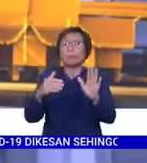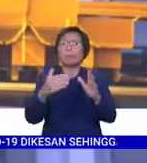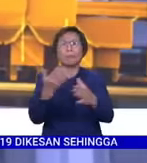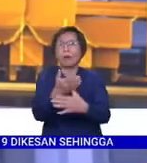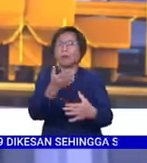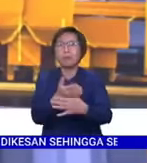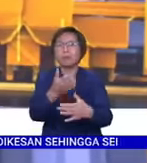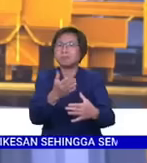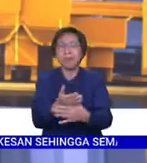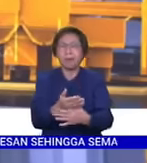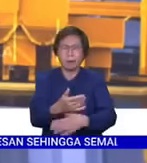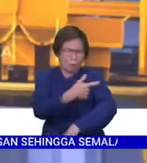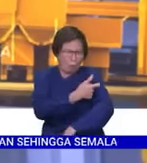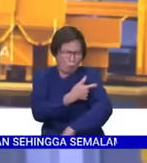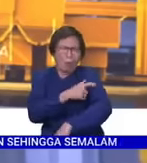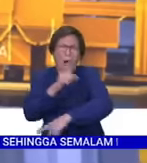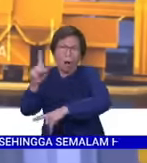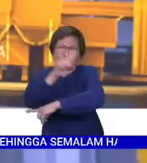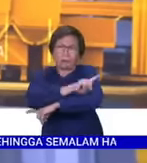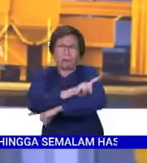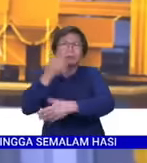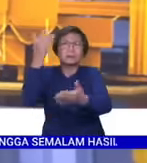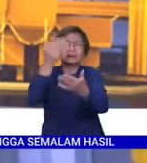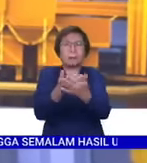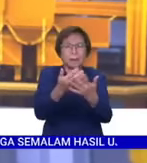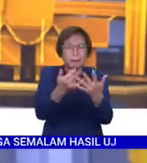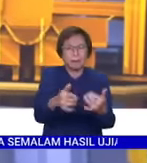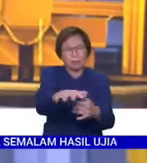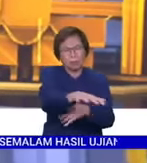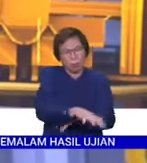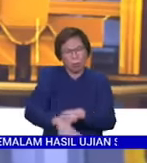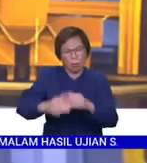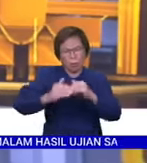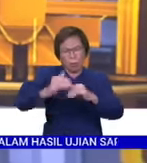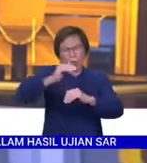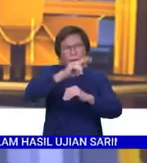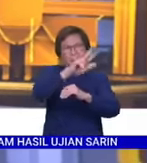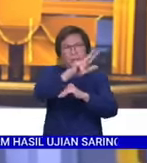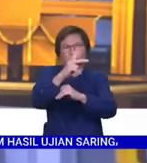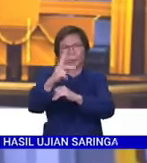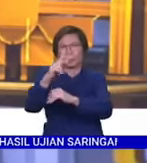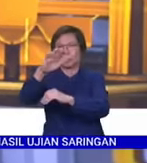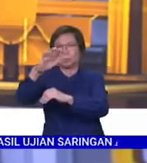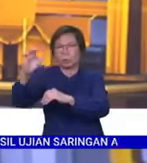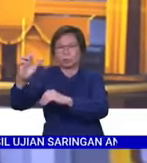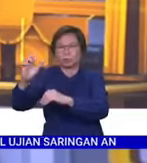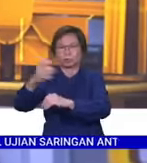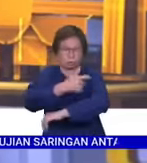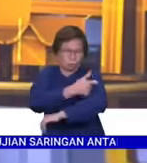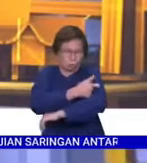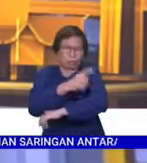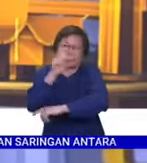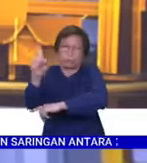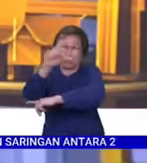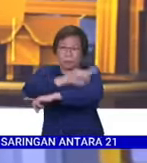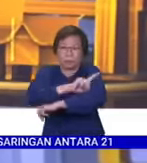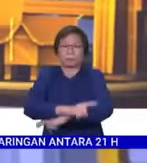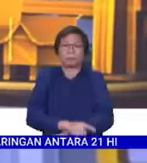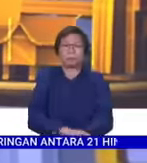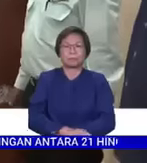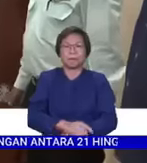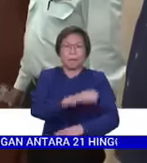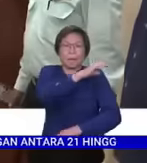jumlah pemberian hariando sub-sin yang serta kali ini dengan purata melebihi 3502 sehari